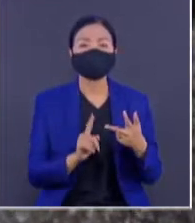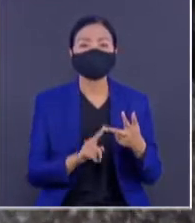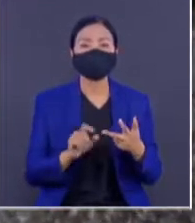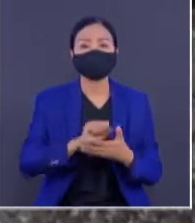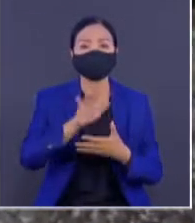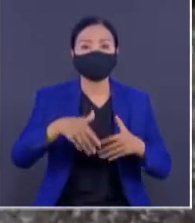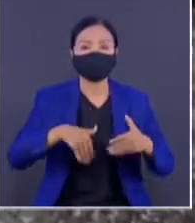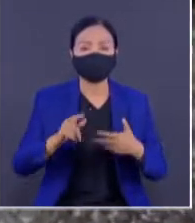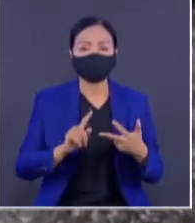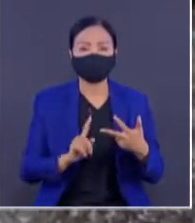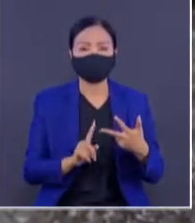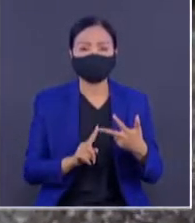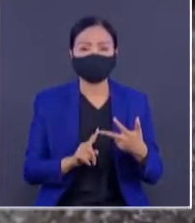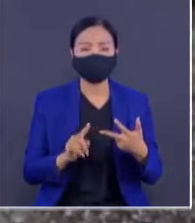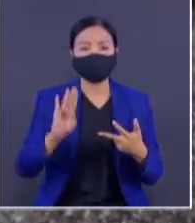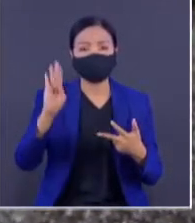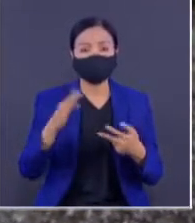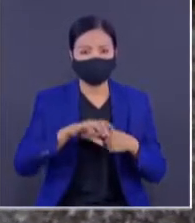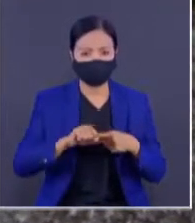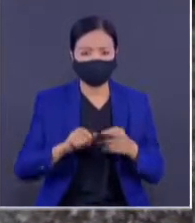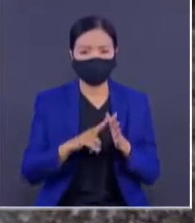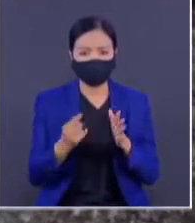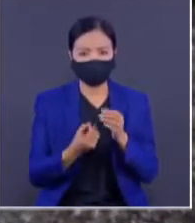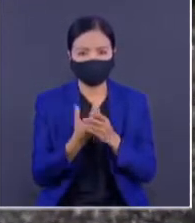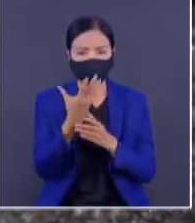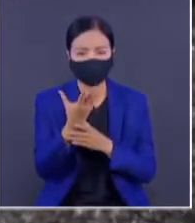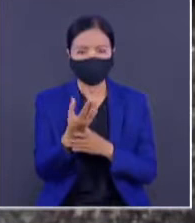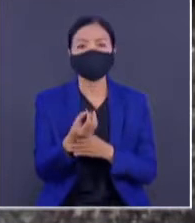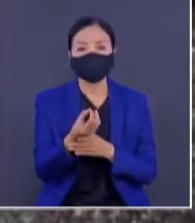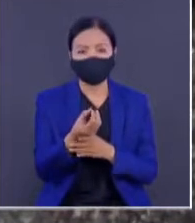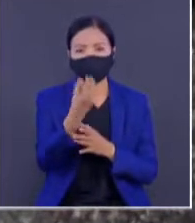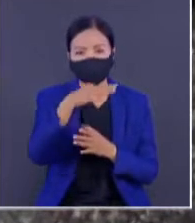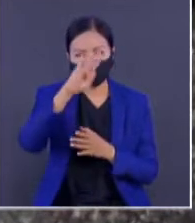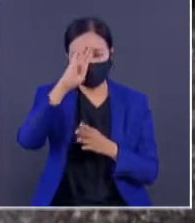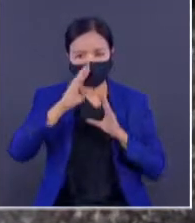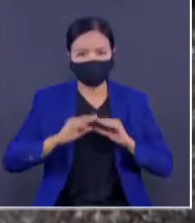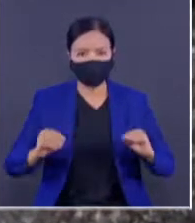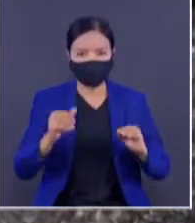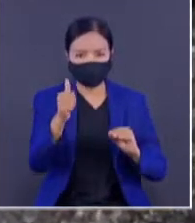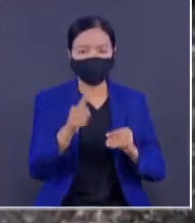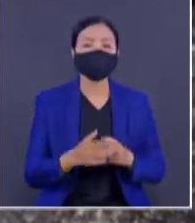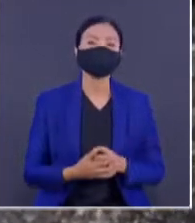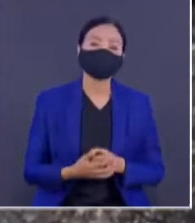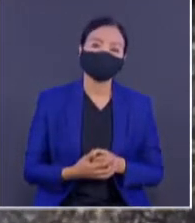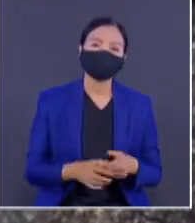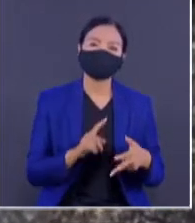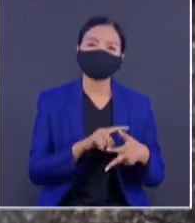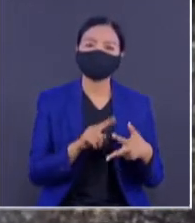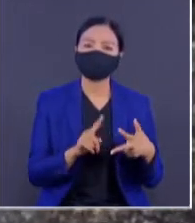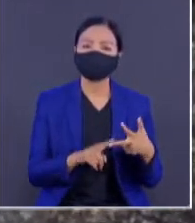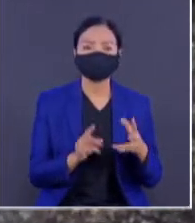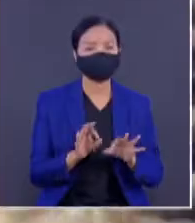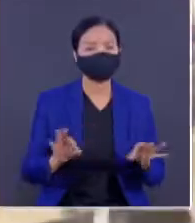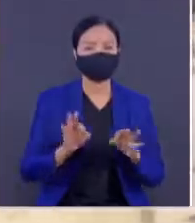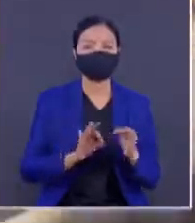พี่น้องประชาชนสามารถที่จะใช้พืชกระท่อมเป็นยาสมุนไพรเพื่อมารักษาโรคในเรื่องนี้ถือว่าเป็นเรื่องที่สำคัญของ